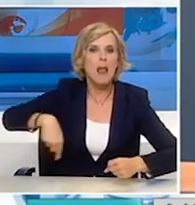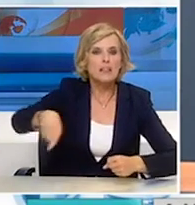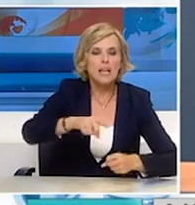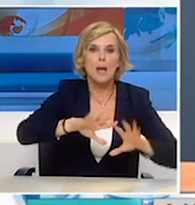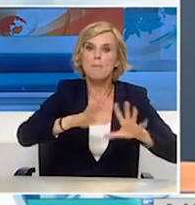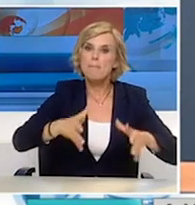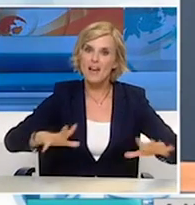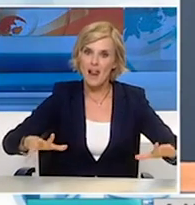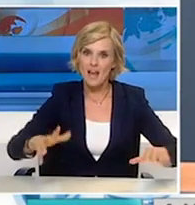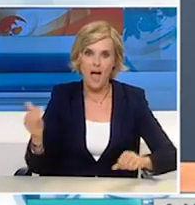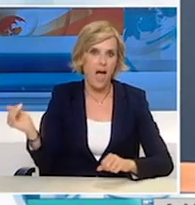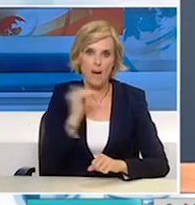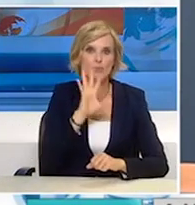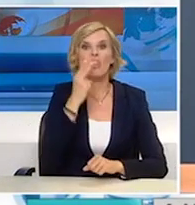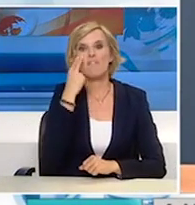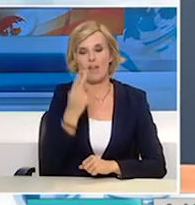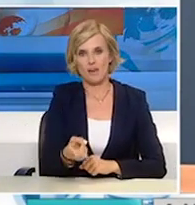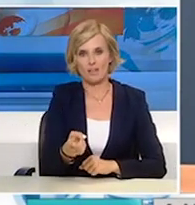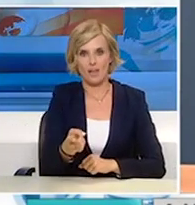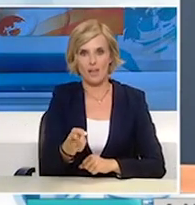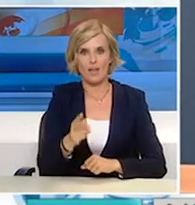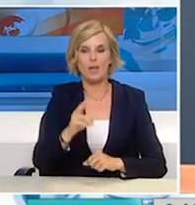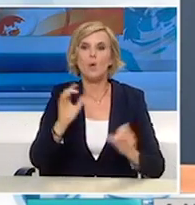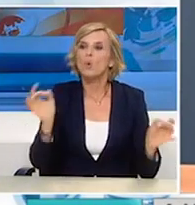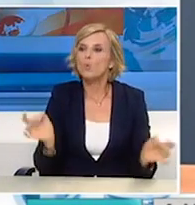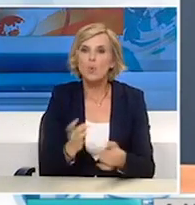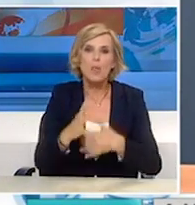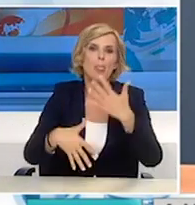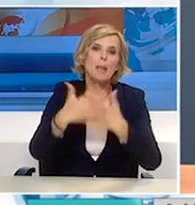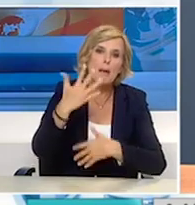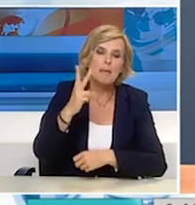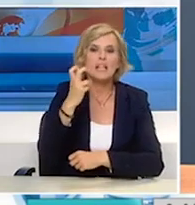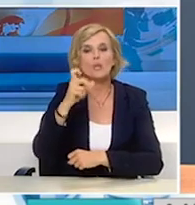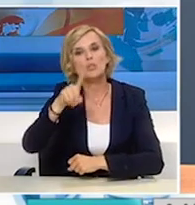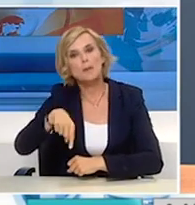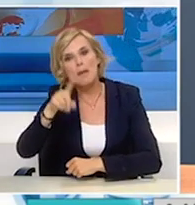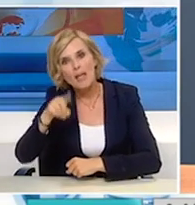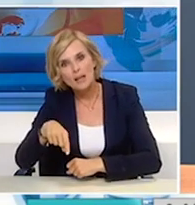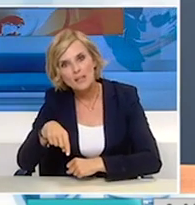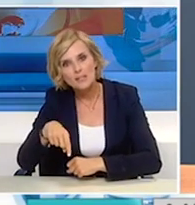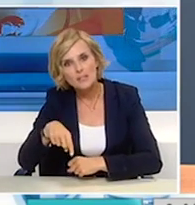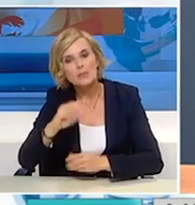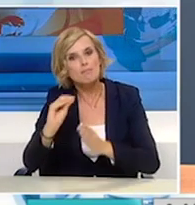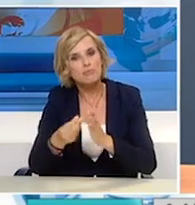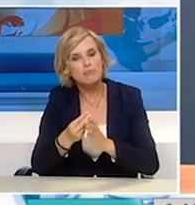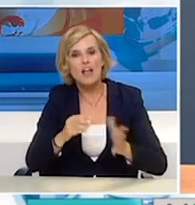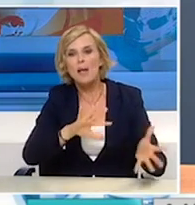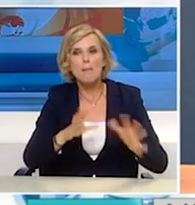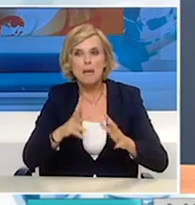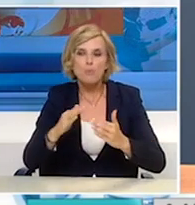γεωγραφικό χώρο δεν φαίνεται αμέσως. Θέλει τουλάχιστον 15-20 μέρες, μάλιστα για τα σοβαρά περιστατικά μπορεί να είναι και λίγο